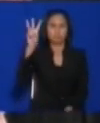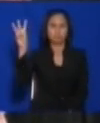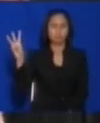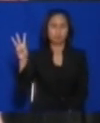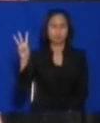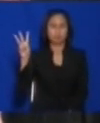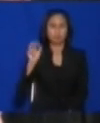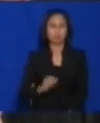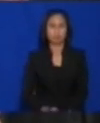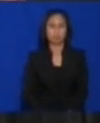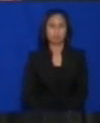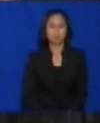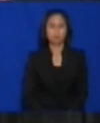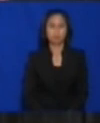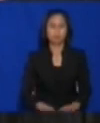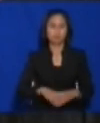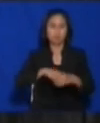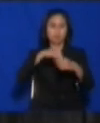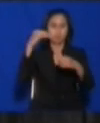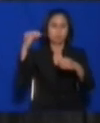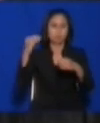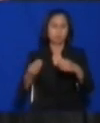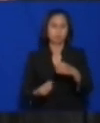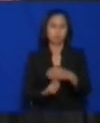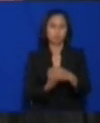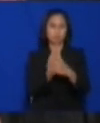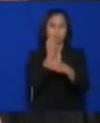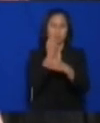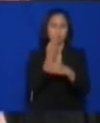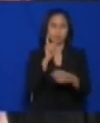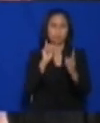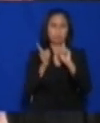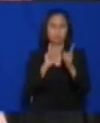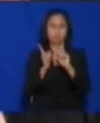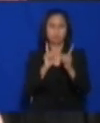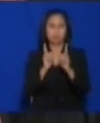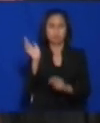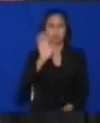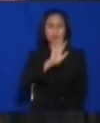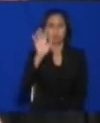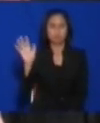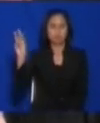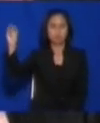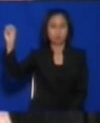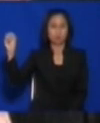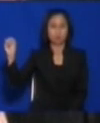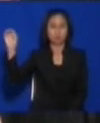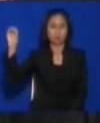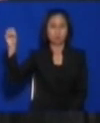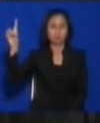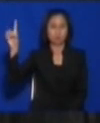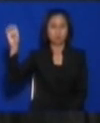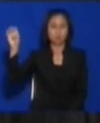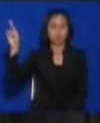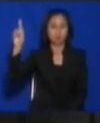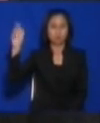Pasangan calon tidak diperbolehkan menginterupsi moderator moderator dapat memberikan pengering